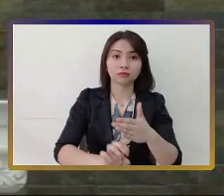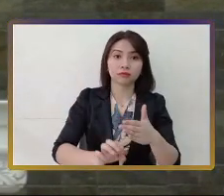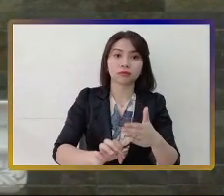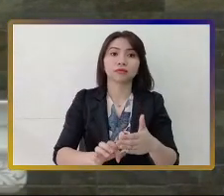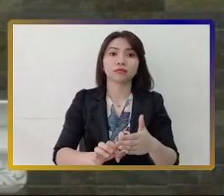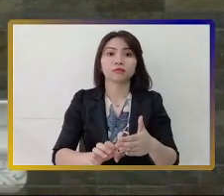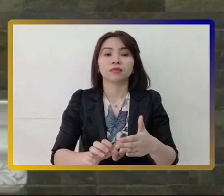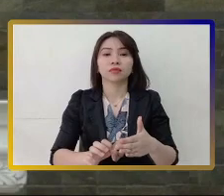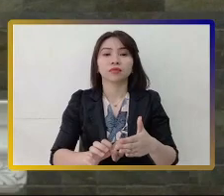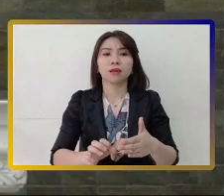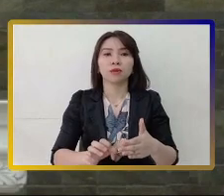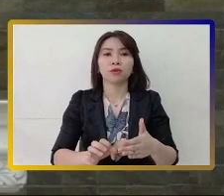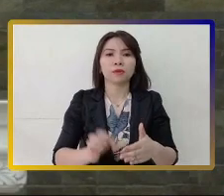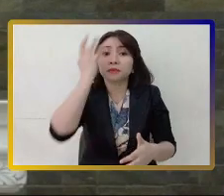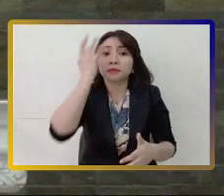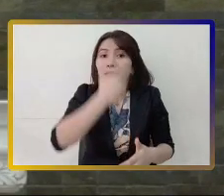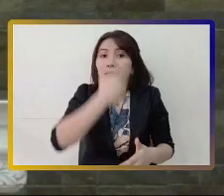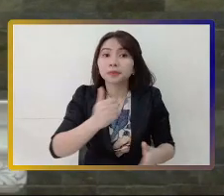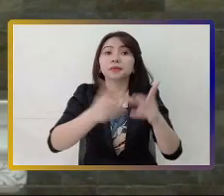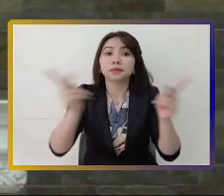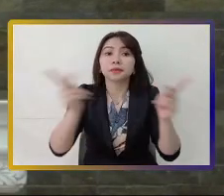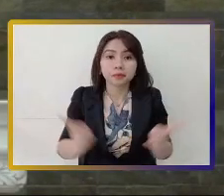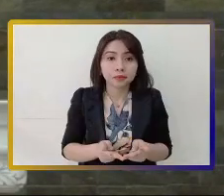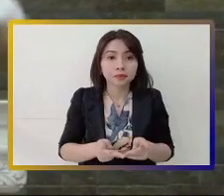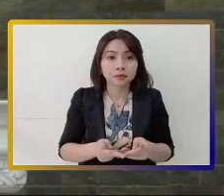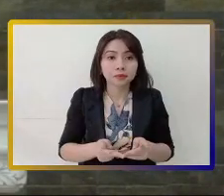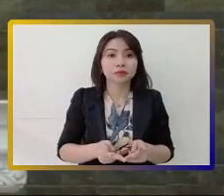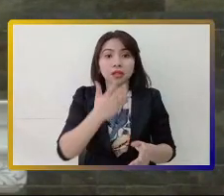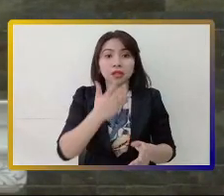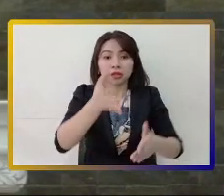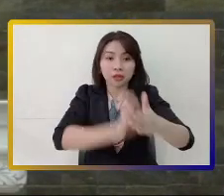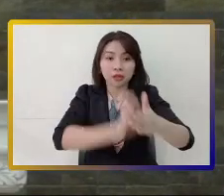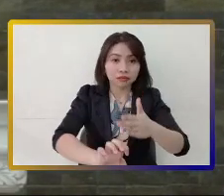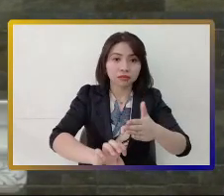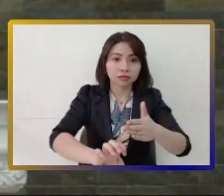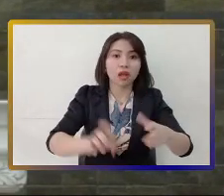parlor, paglabas nyo, ganun pa rin ang itsura ninyo?